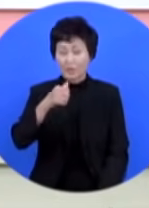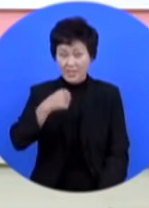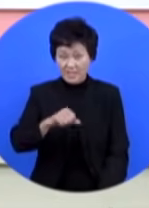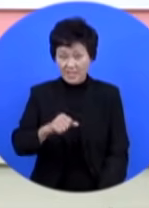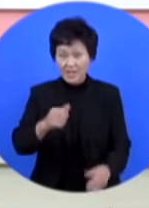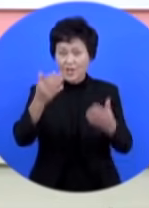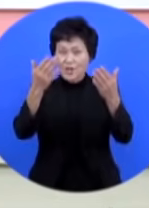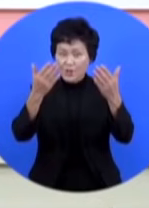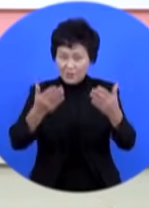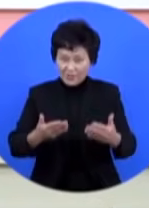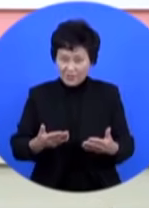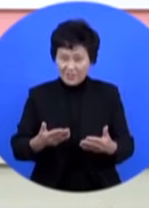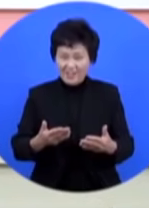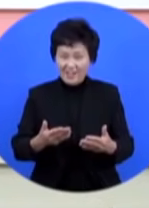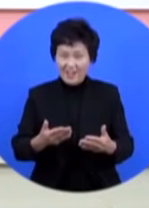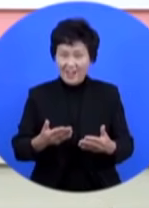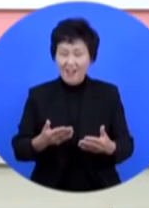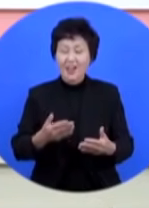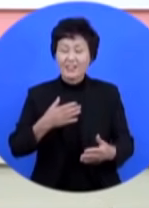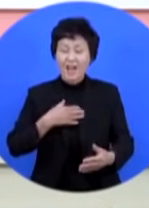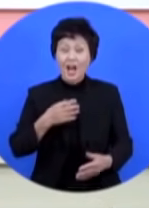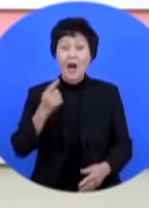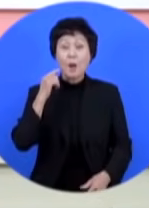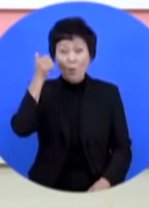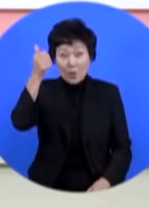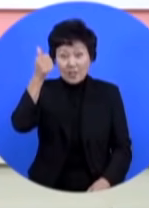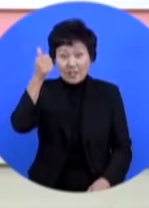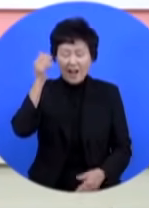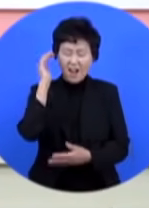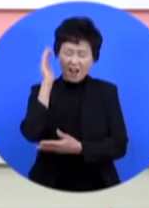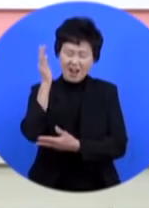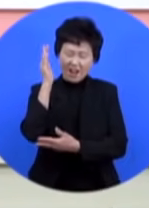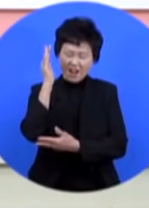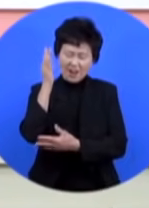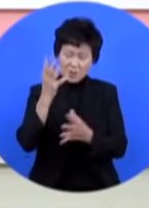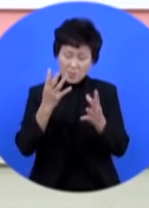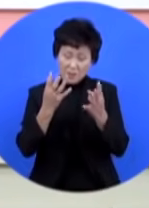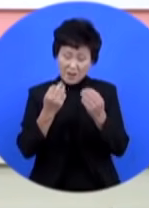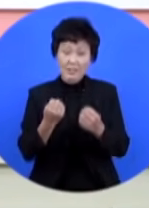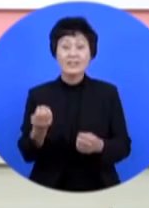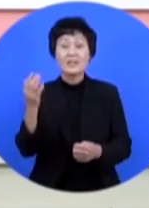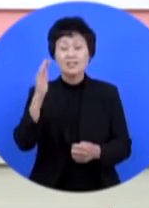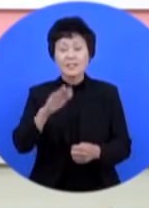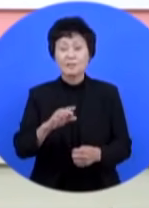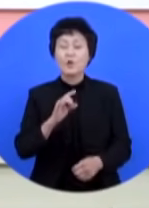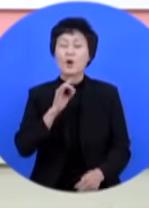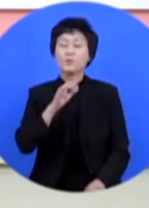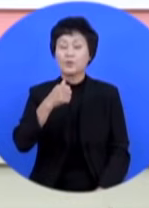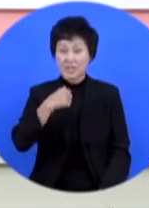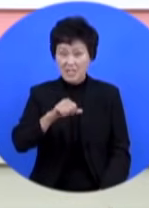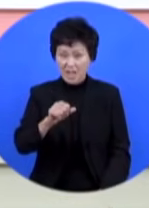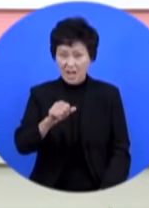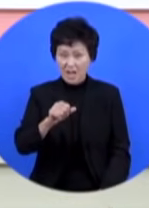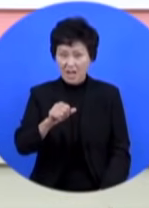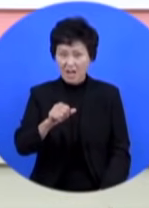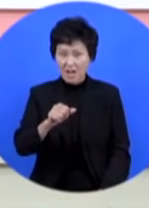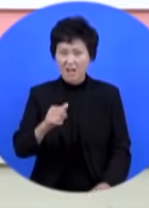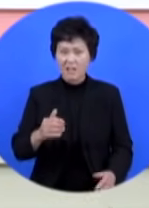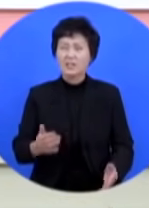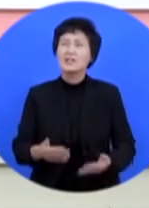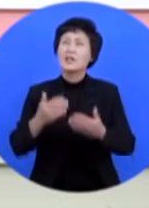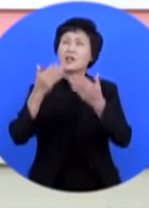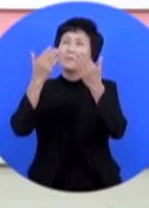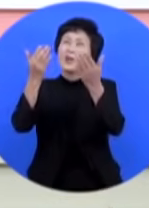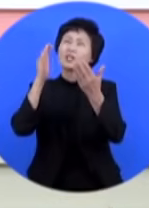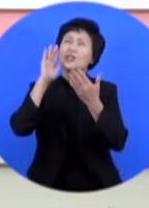많이 묵상하고 또 목사로서 설교도 했지만은 예. 하나밖에 없는 아들을 선교지에서 바친 이후에야 그 말씀의 진정한